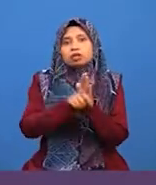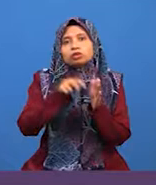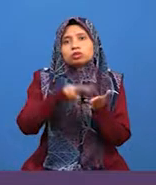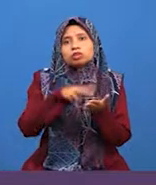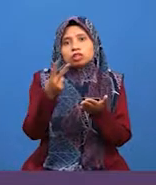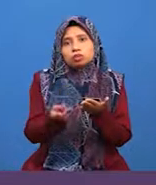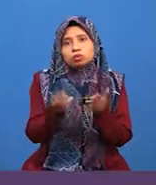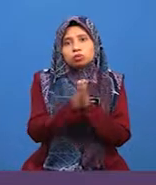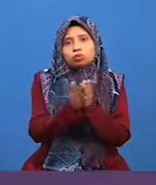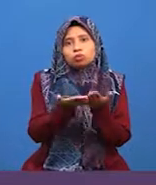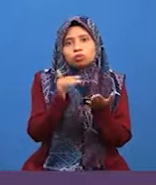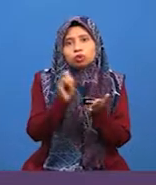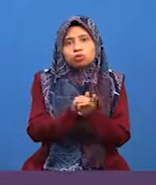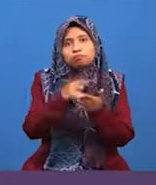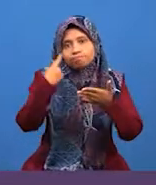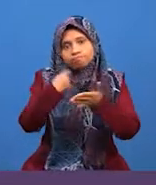Terjatuh buku itu tiba-tiba.